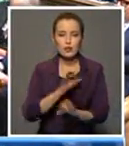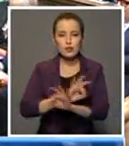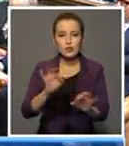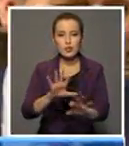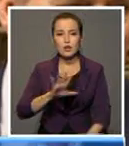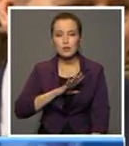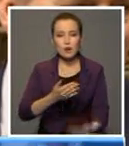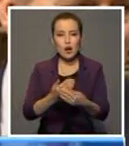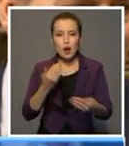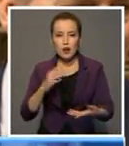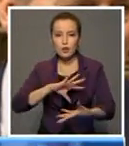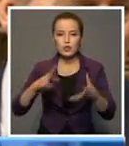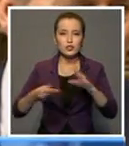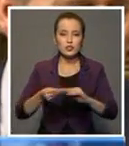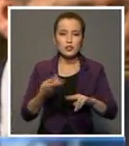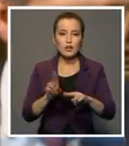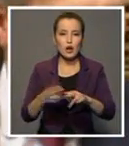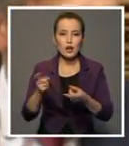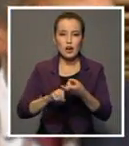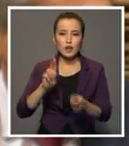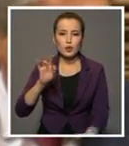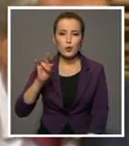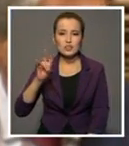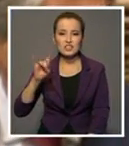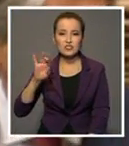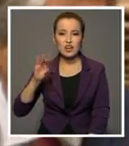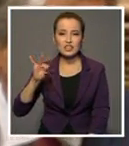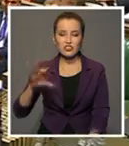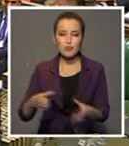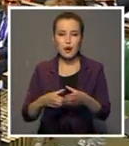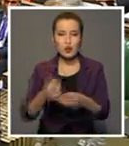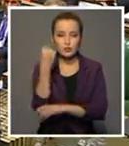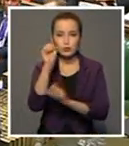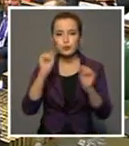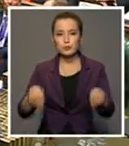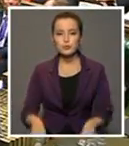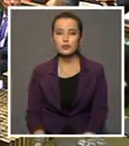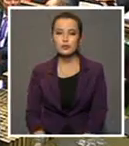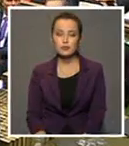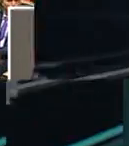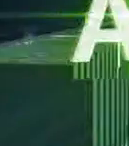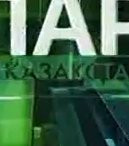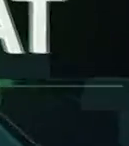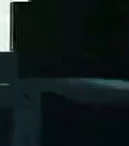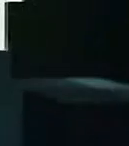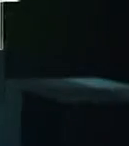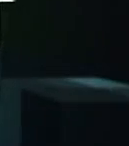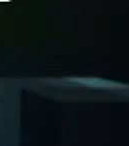Алдын ала сауалнама нәтижелеріне сай, саяси жарыста консервативтік партия жеңіске жетуі мүмкін.